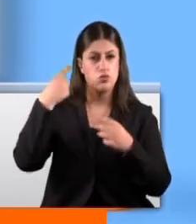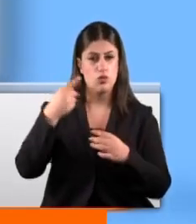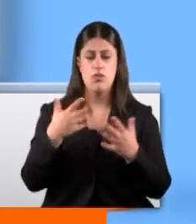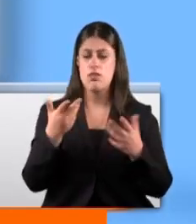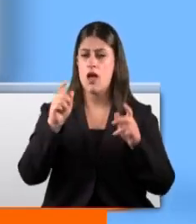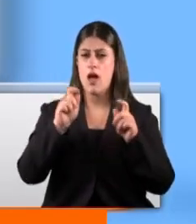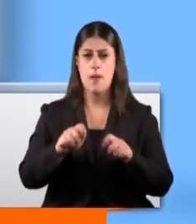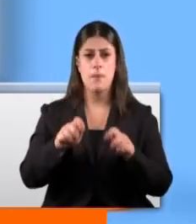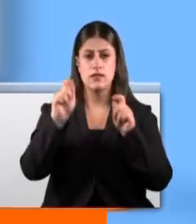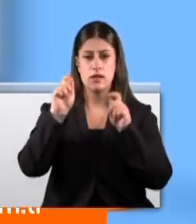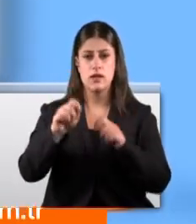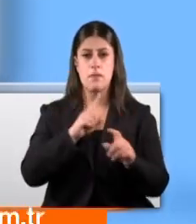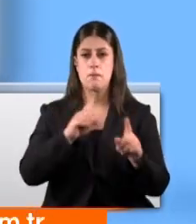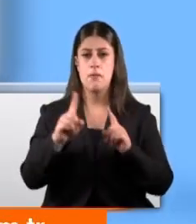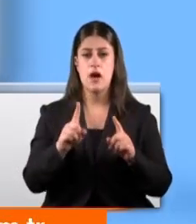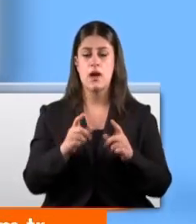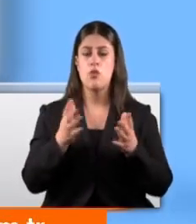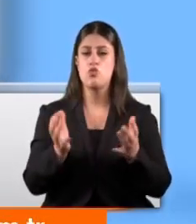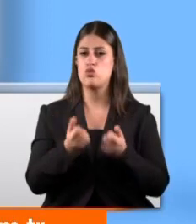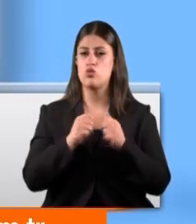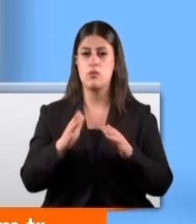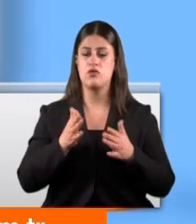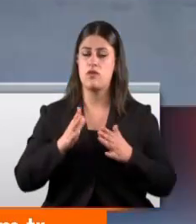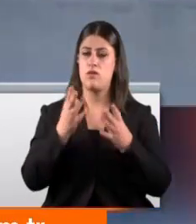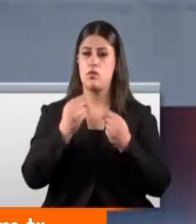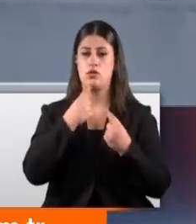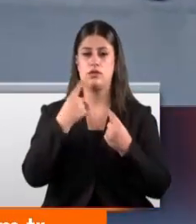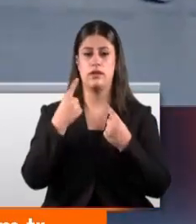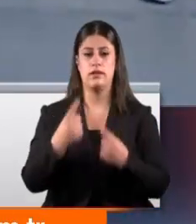yargılanmaktan kurtulamayacaklar ifadelerini